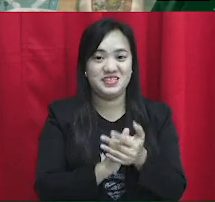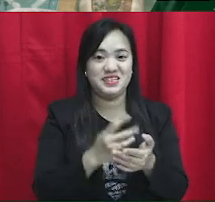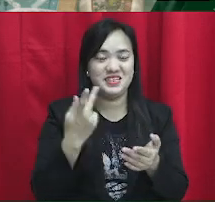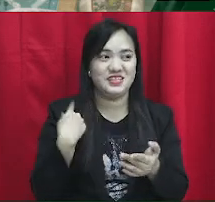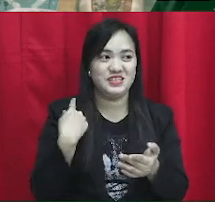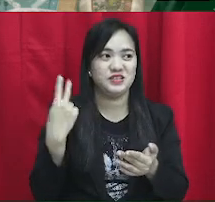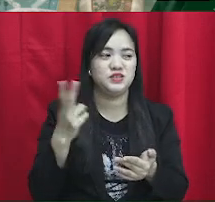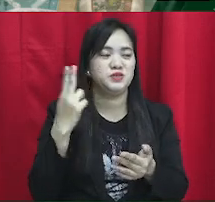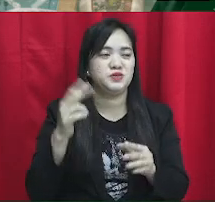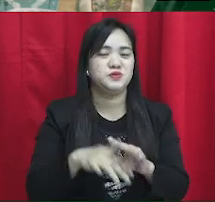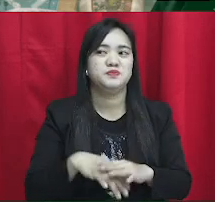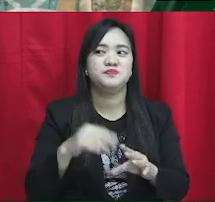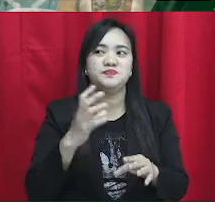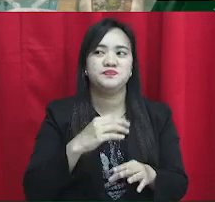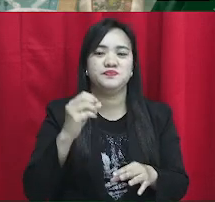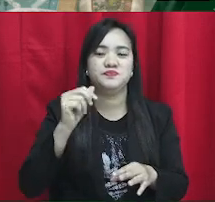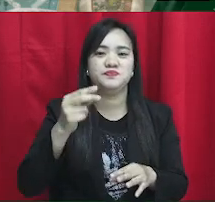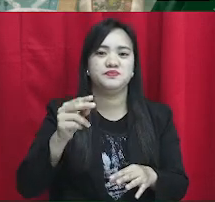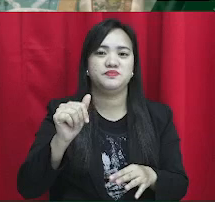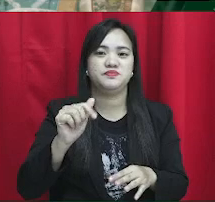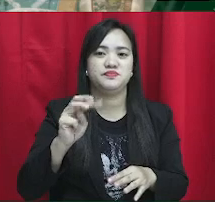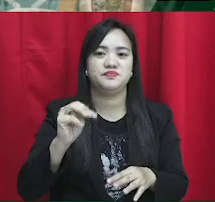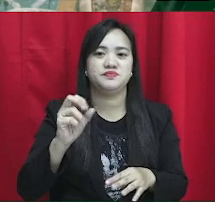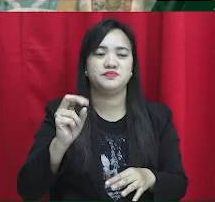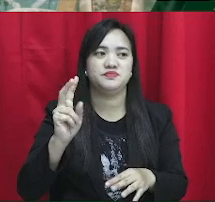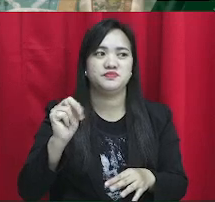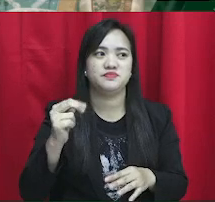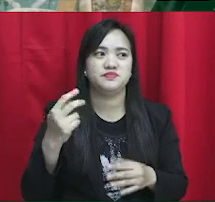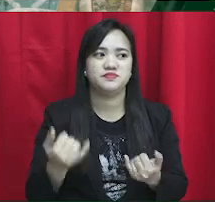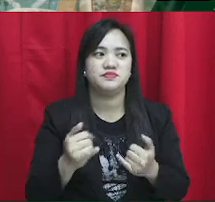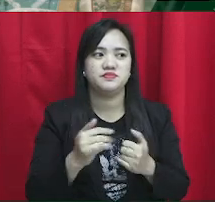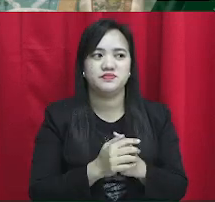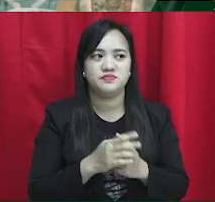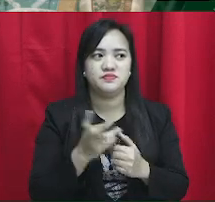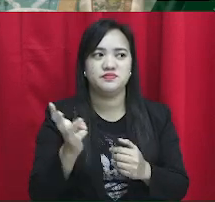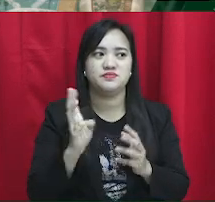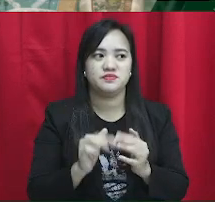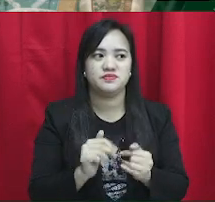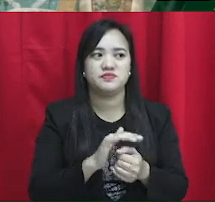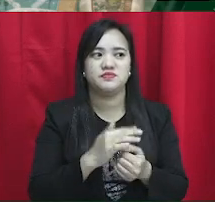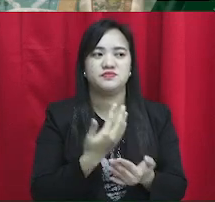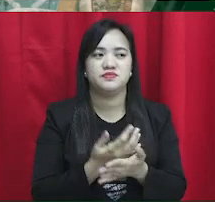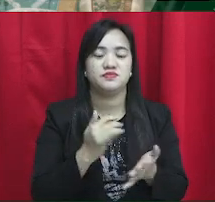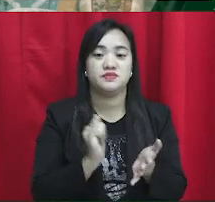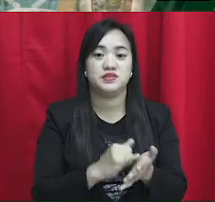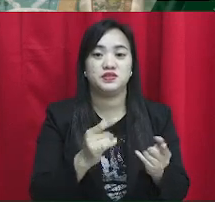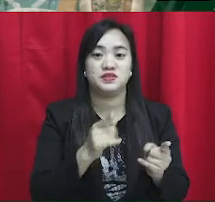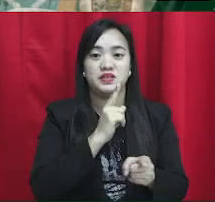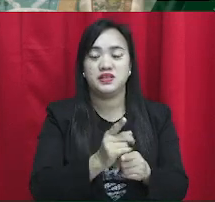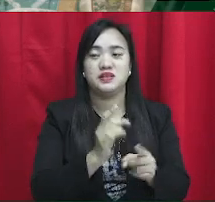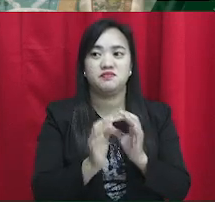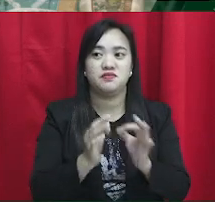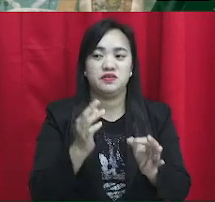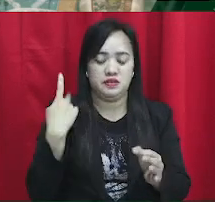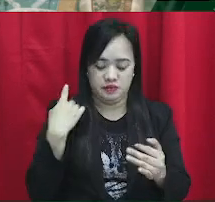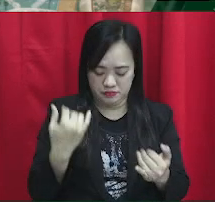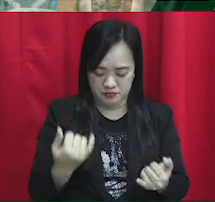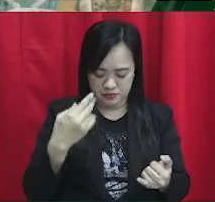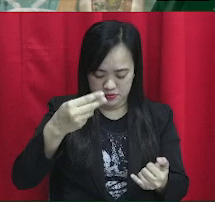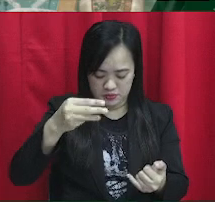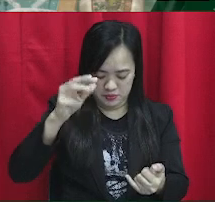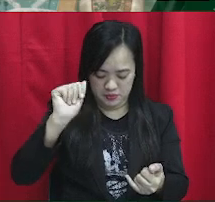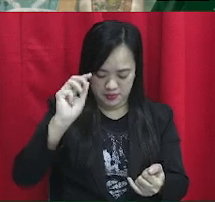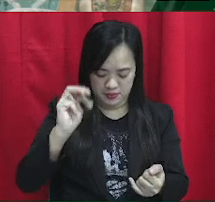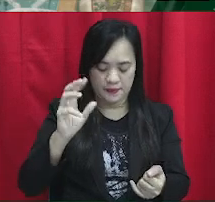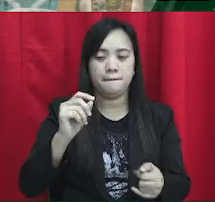hamon. Correct. Ma'am, see you sa 25. Yeah. Doon natin malalaman kung totoo talaga yun. Totoo yan.